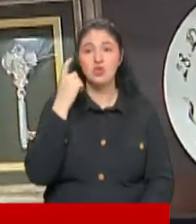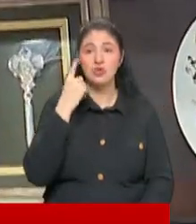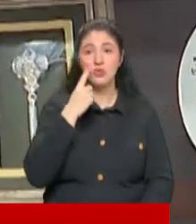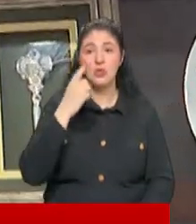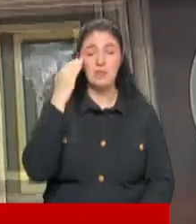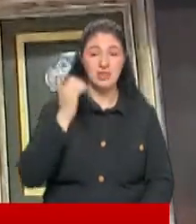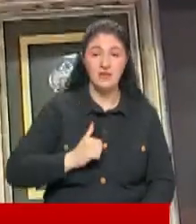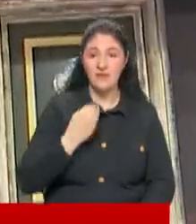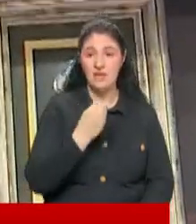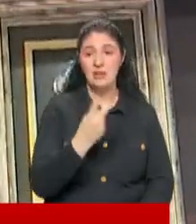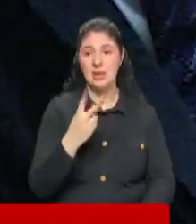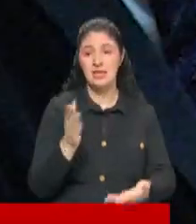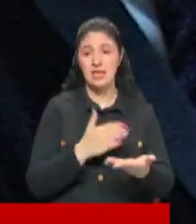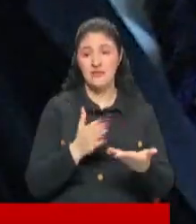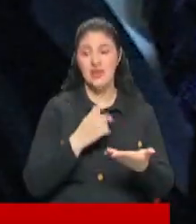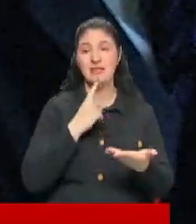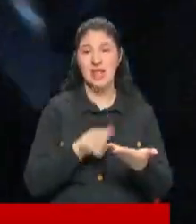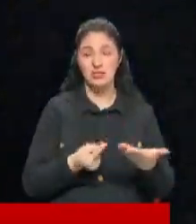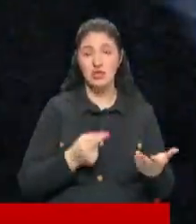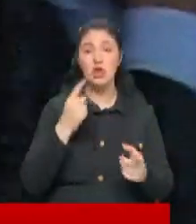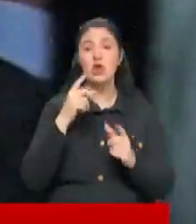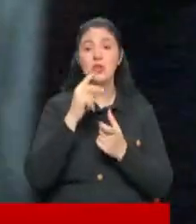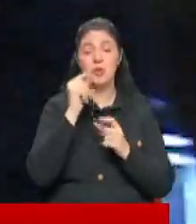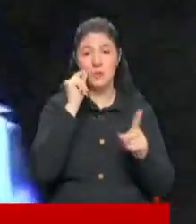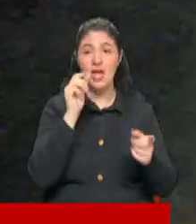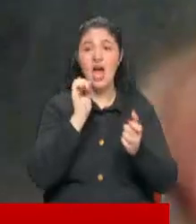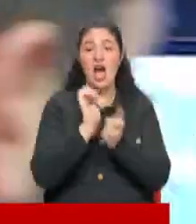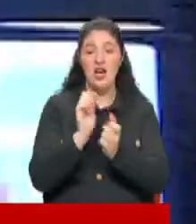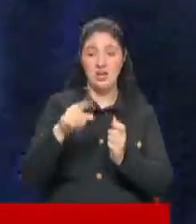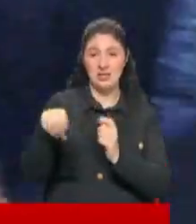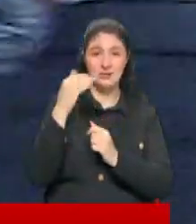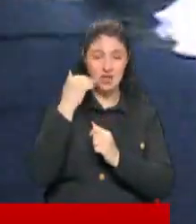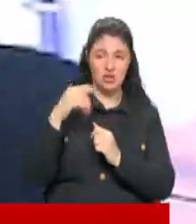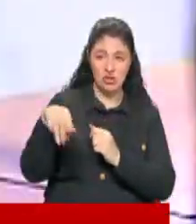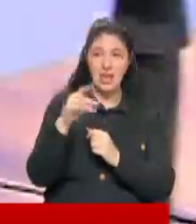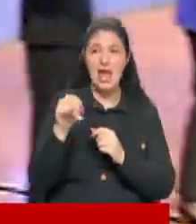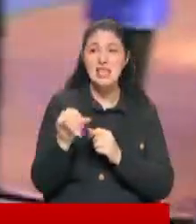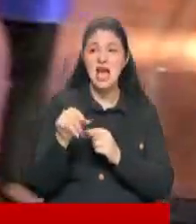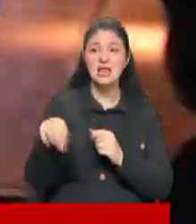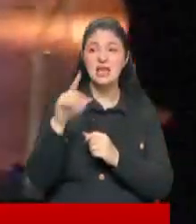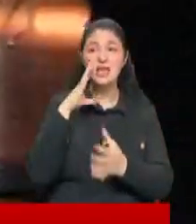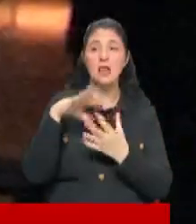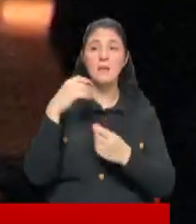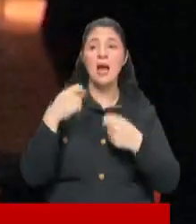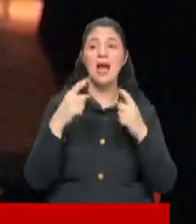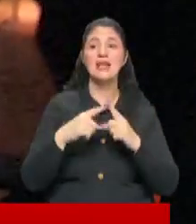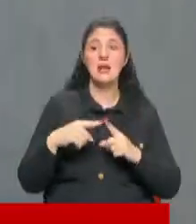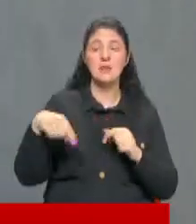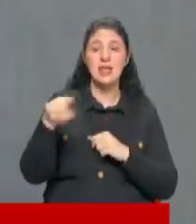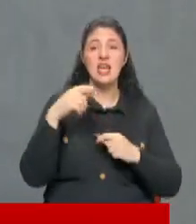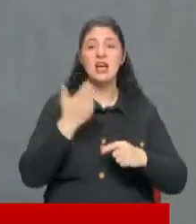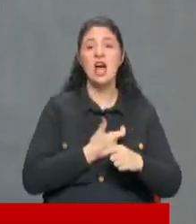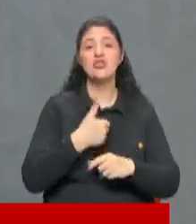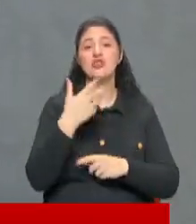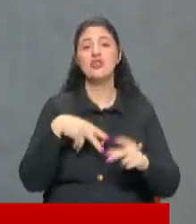başsavcılığı'na verdiğim iki sayfa dilekçe Ümit dikbayır Akşener ve ailesinin genel merkezde en yakınındaki kişilerin Banka hesaplarını yasa